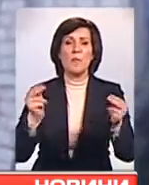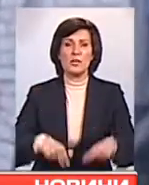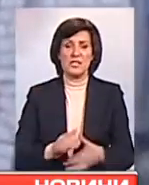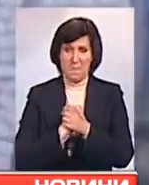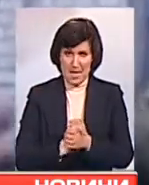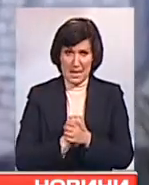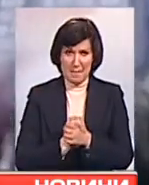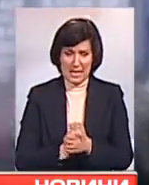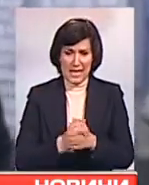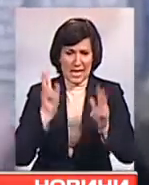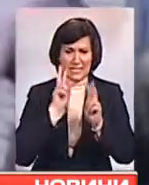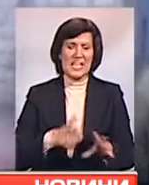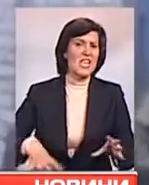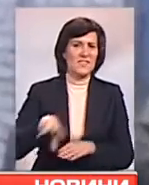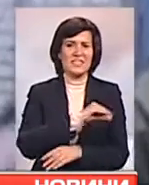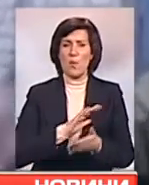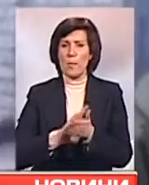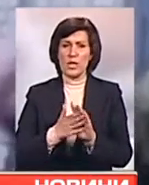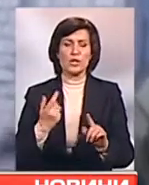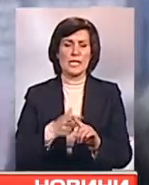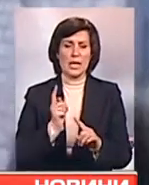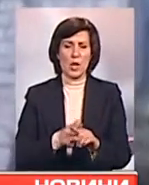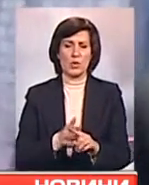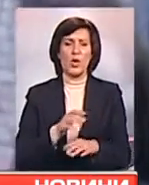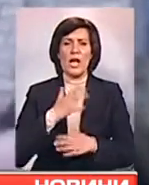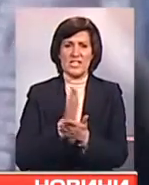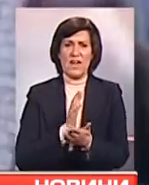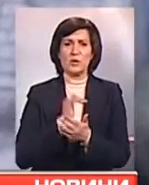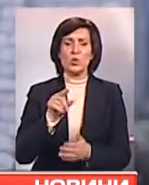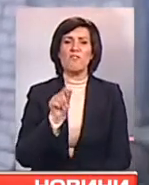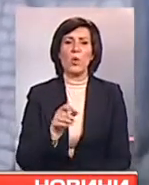підписувати перемир'я, не зная всього положення, яке твориться у них